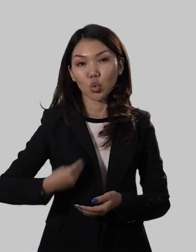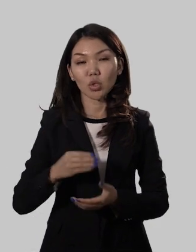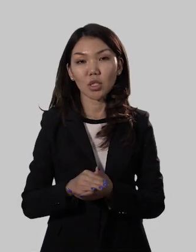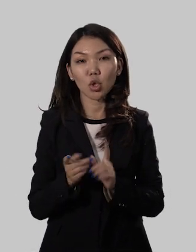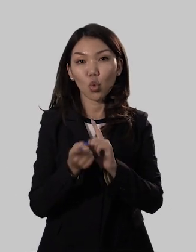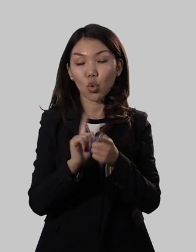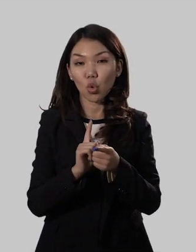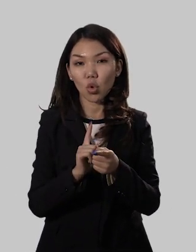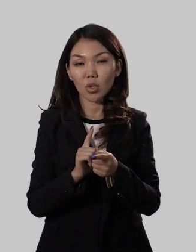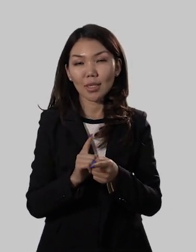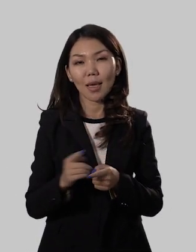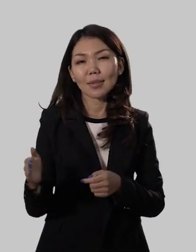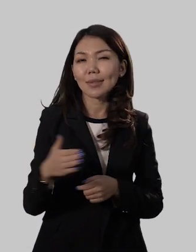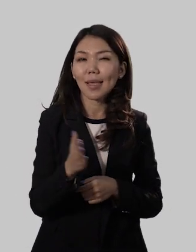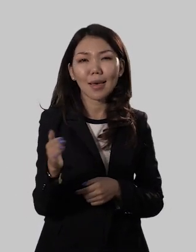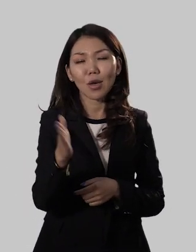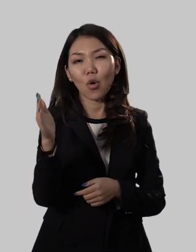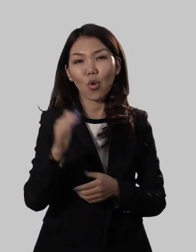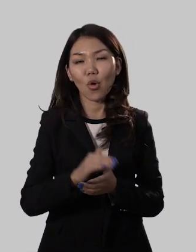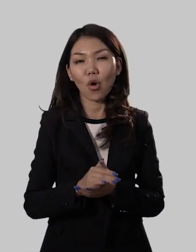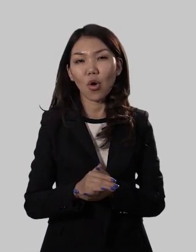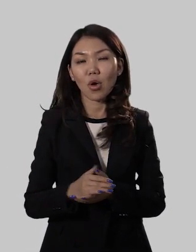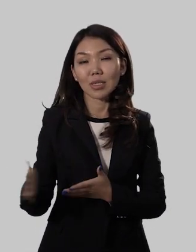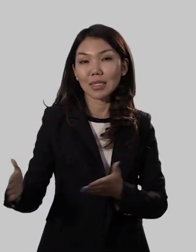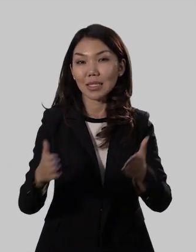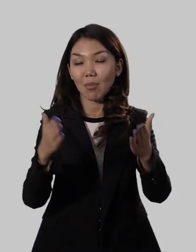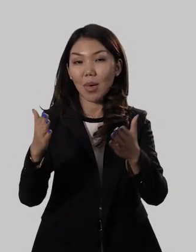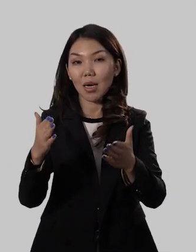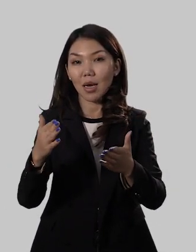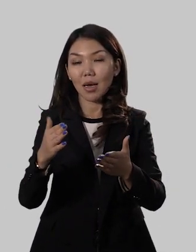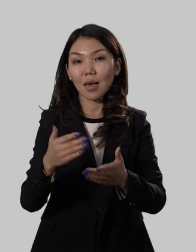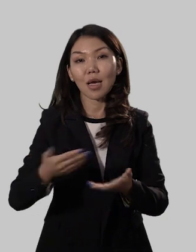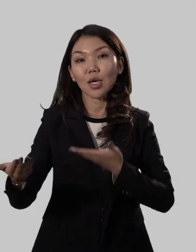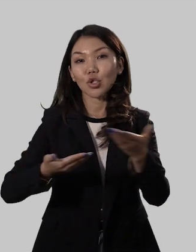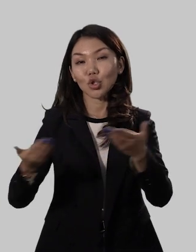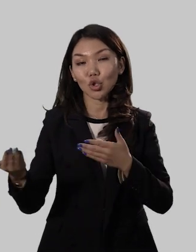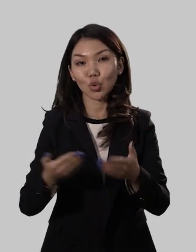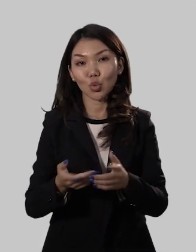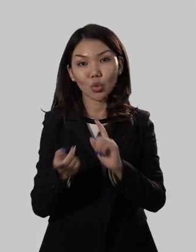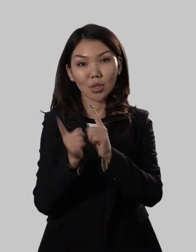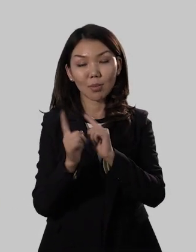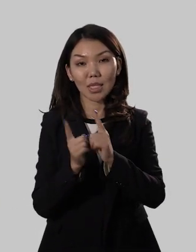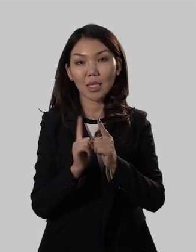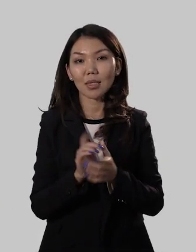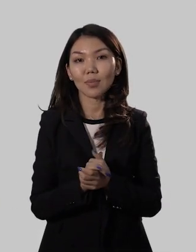тилинен которгондо сейилдөө, сапарга чыгуу дегенди билдирет.